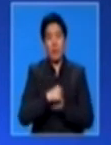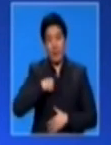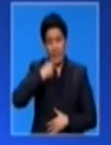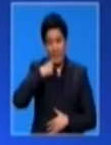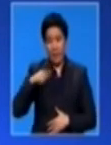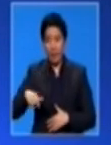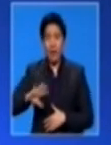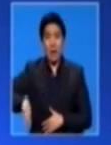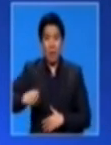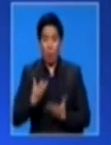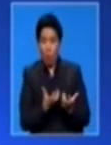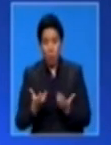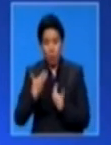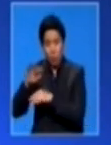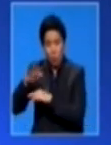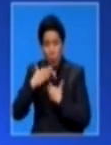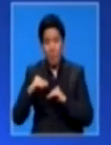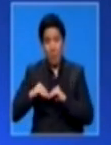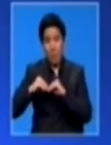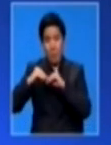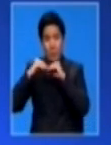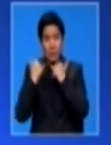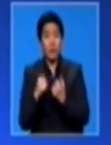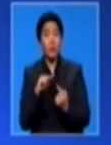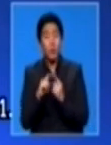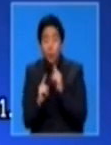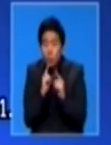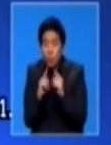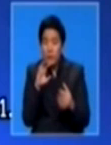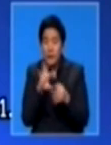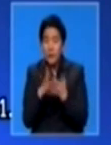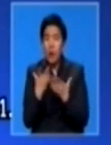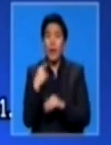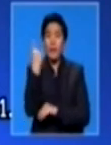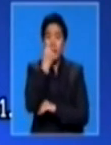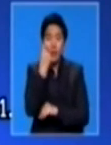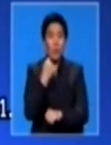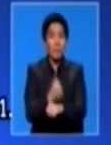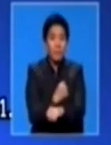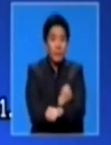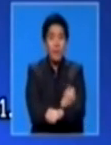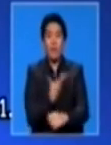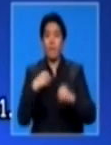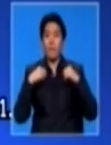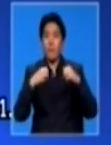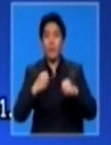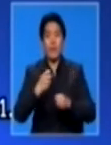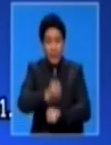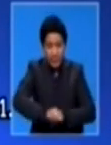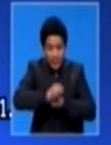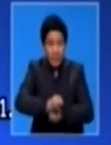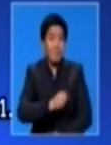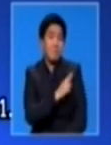ากขึ้นนอกจากนั้นได้หารือเกี่ยวกับเรื่องการท่องเที่ยวพลังงานแรงงานการเกษตรและสาธารณสุ